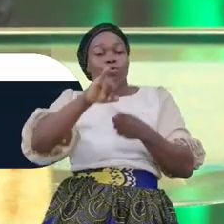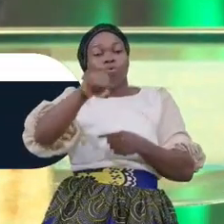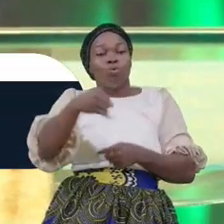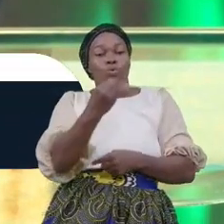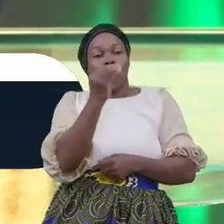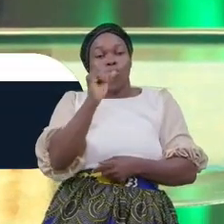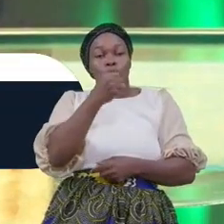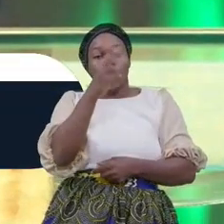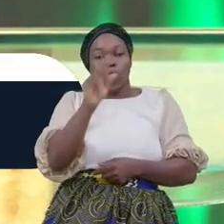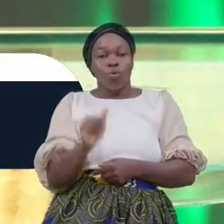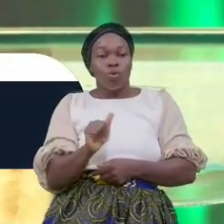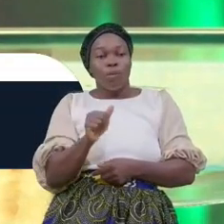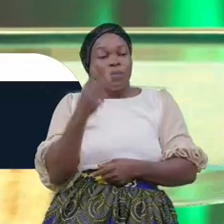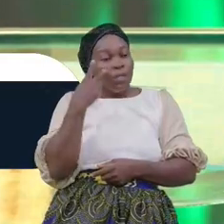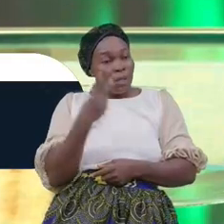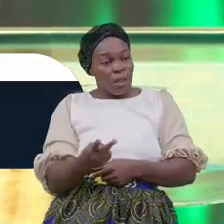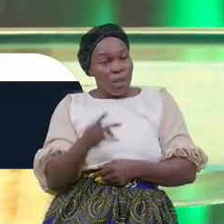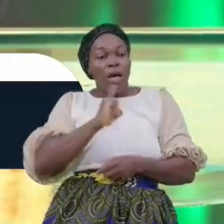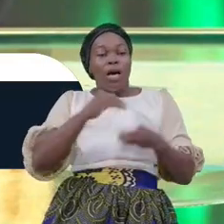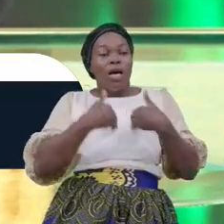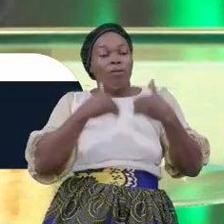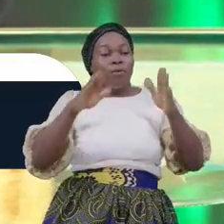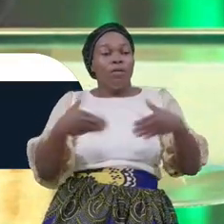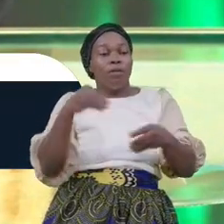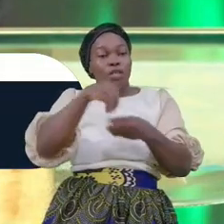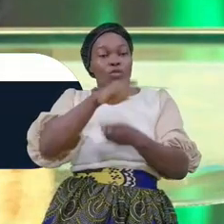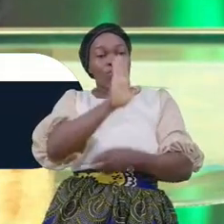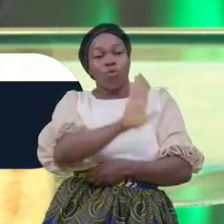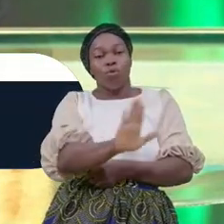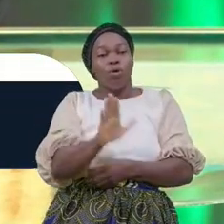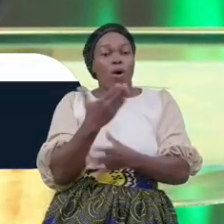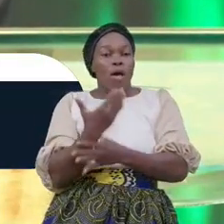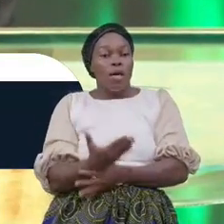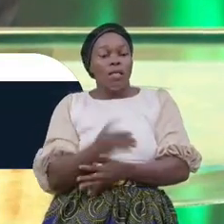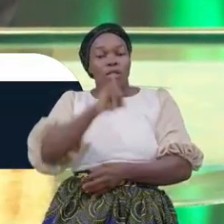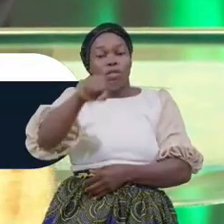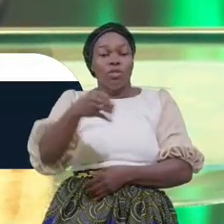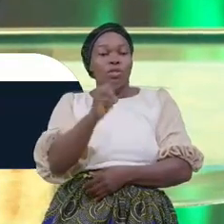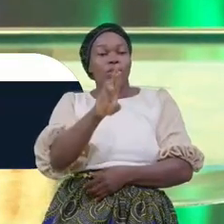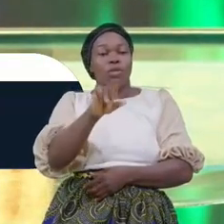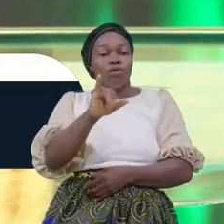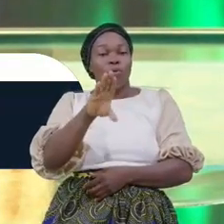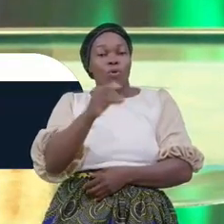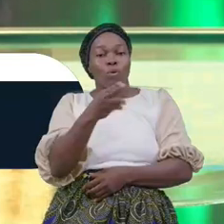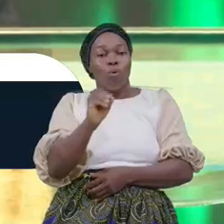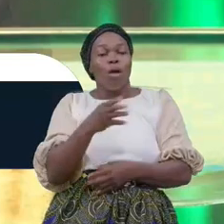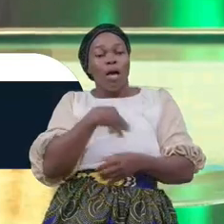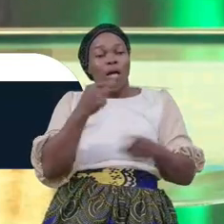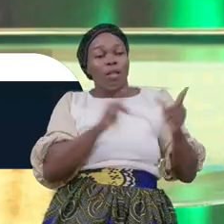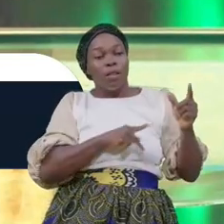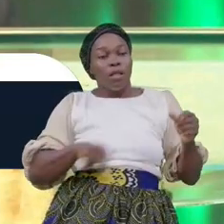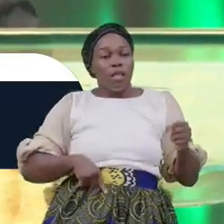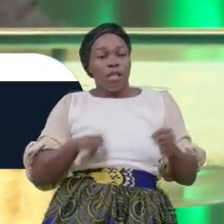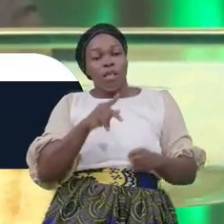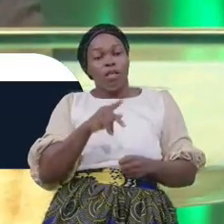Vois, je livre entre tes mains Jéricho et son roi, ses